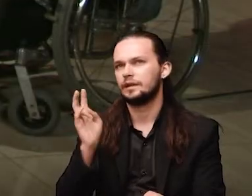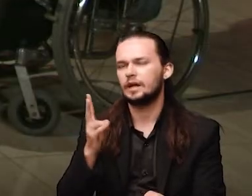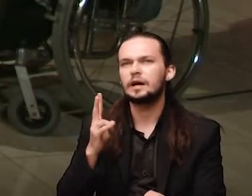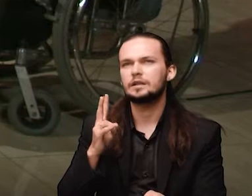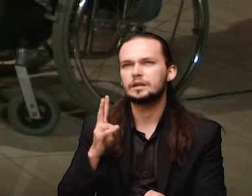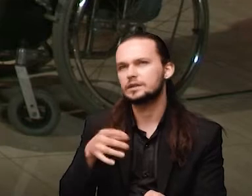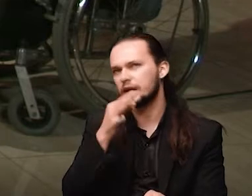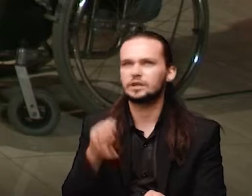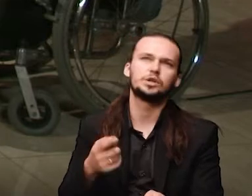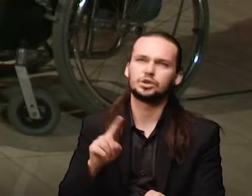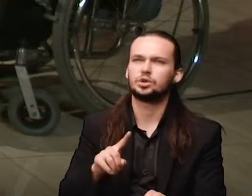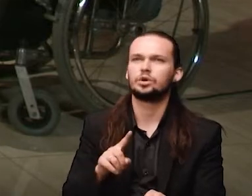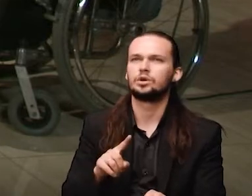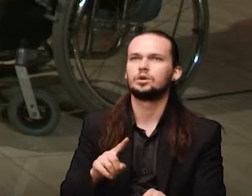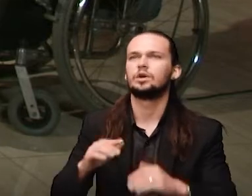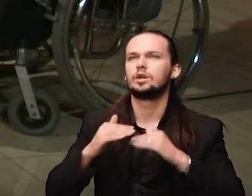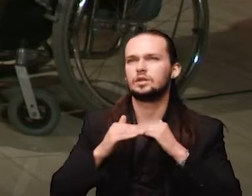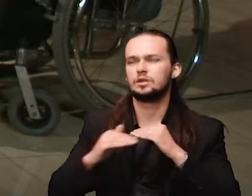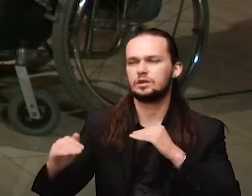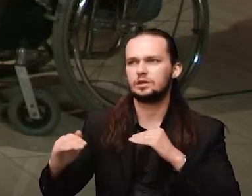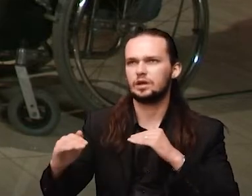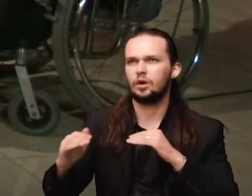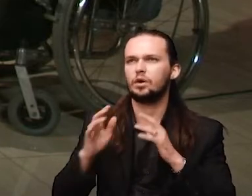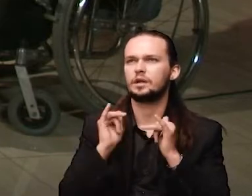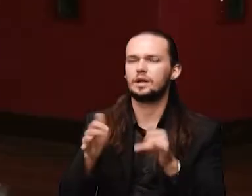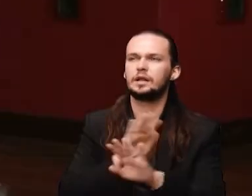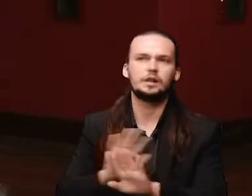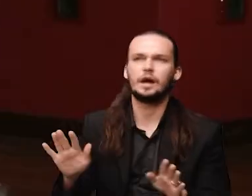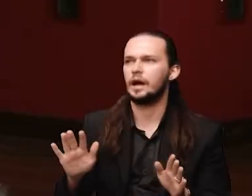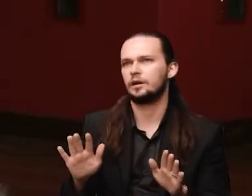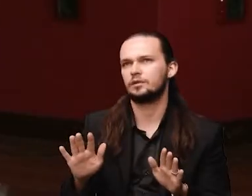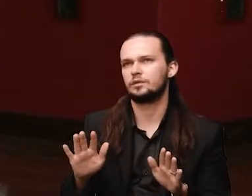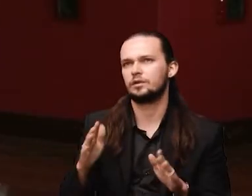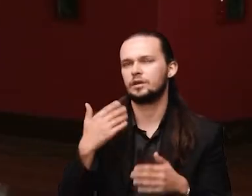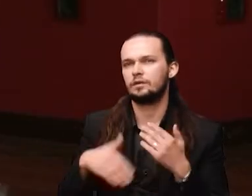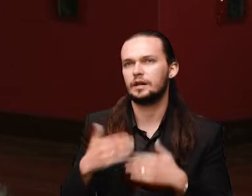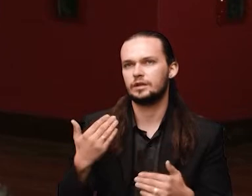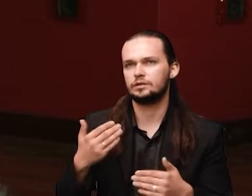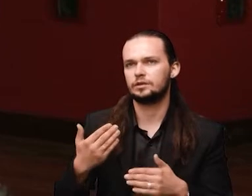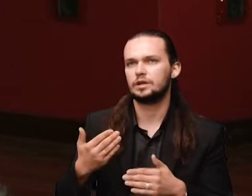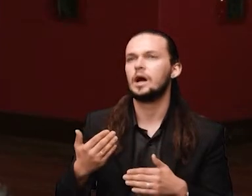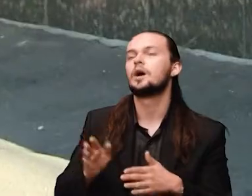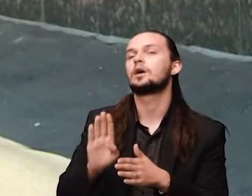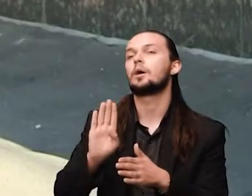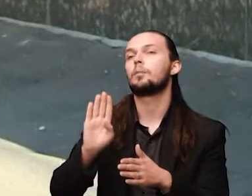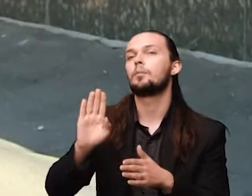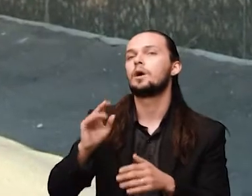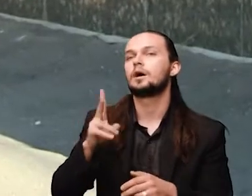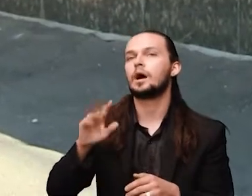Здесь вообще, надо признаться, дорога совершенно не для... Я говорю, как после бомбежек, я все привык.